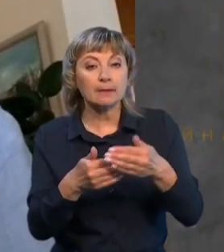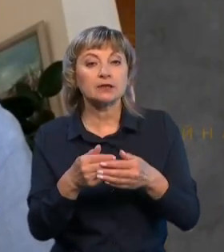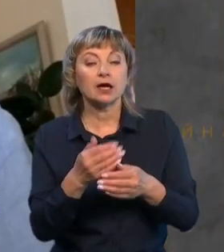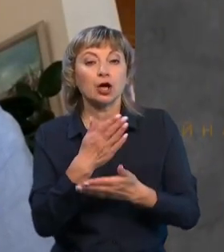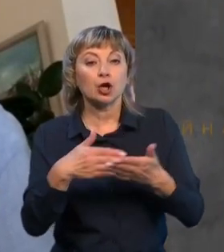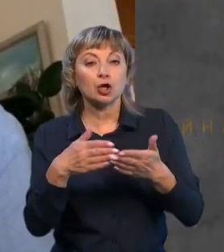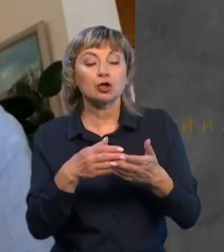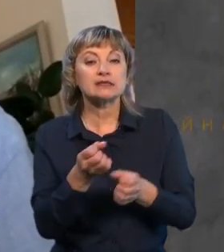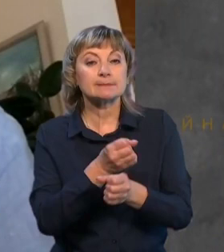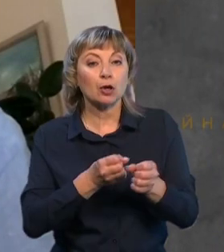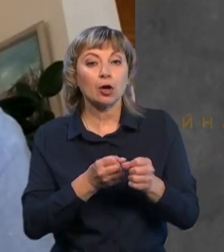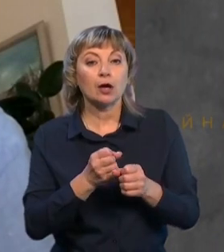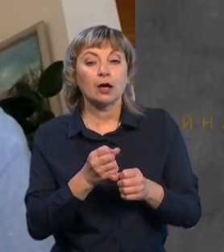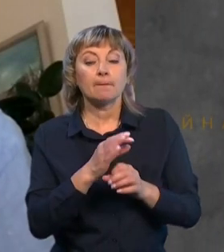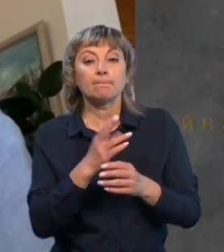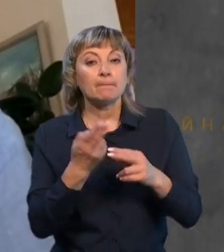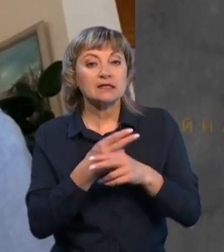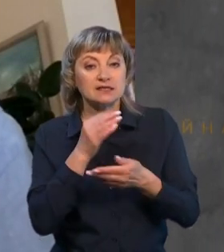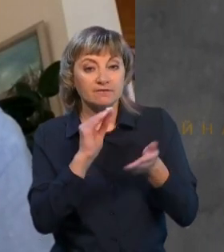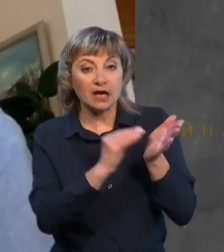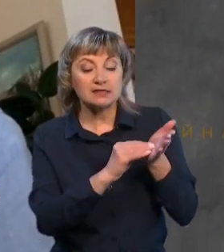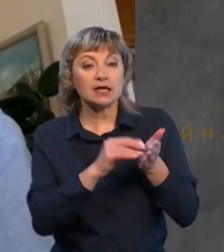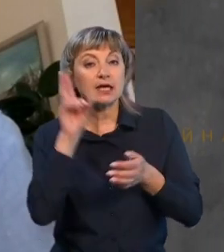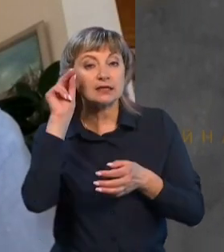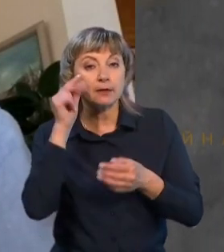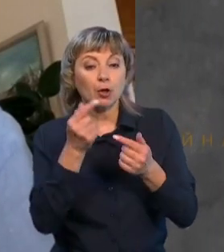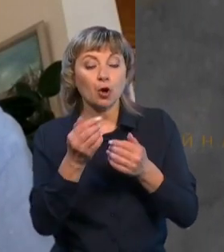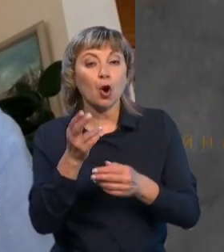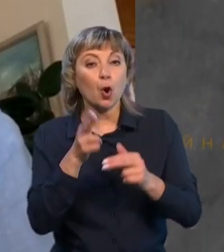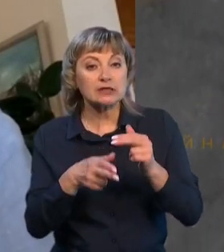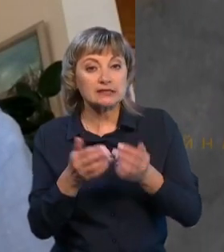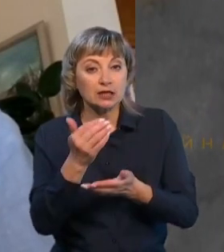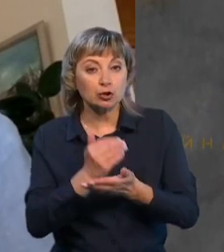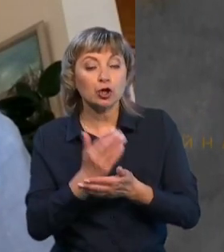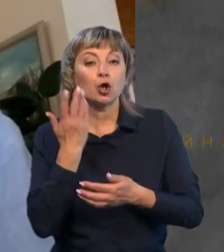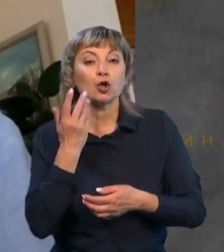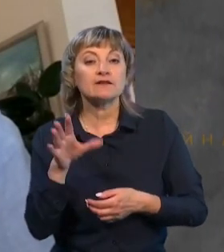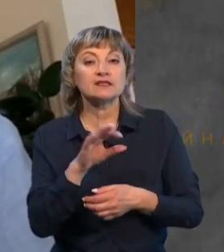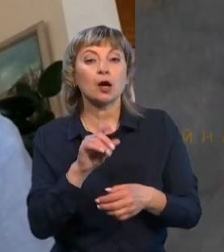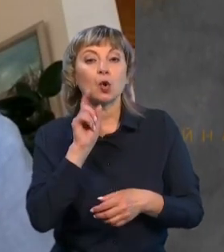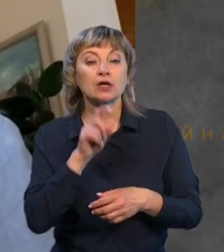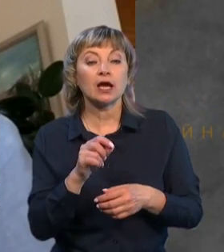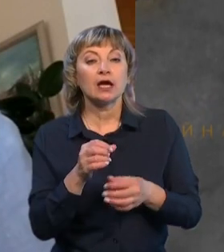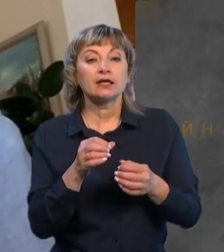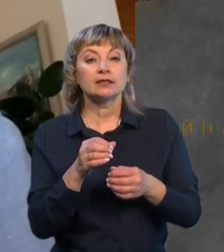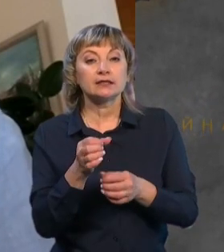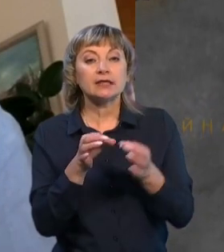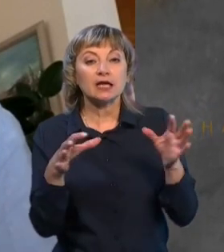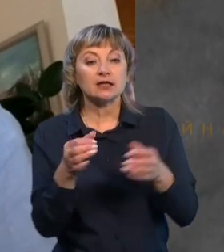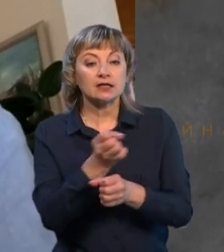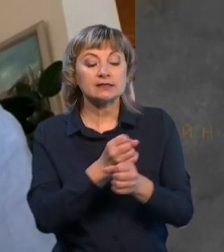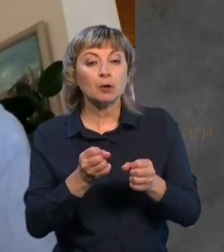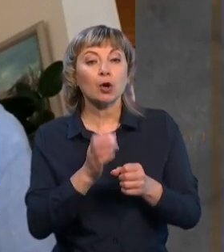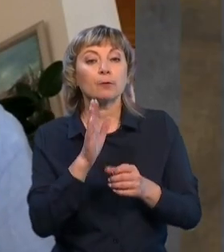без сказання термінів остаточних коли вся українська ядерна зброя буде знищена